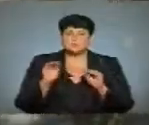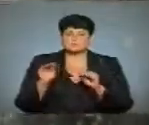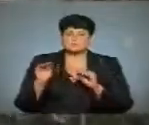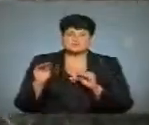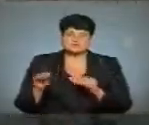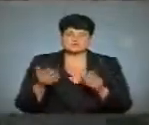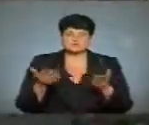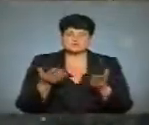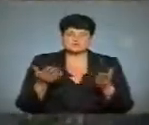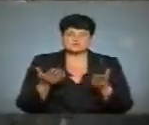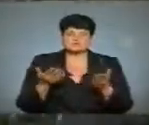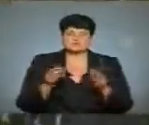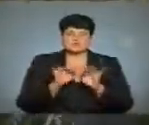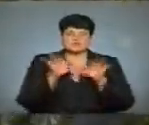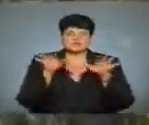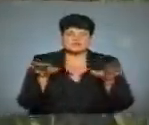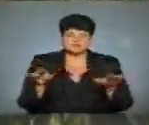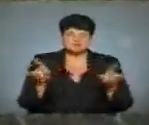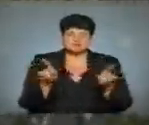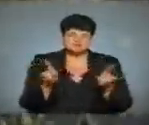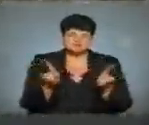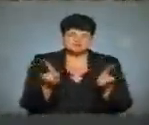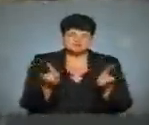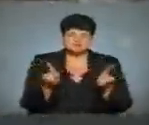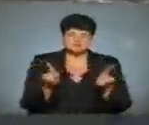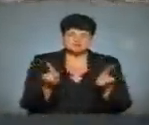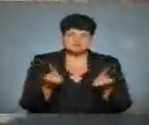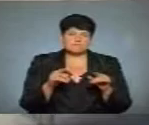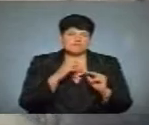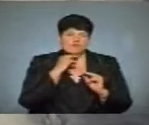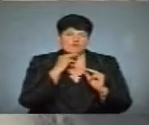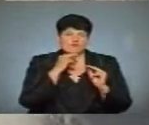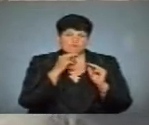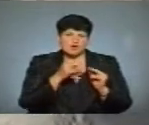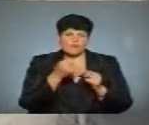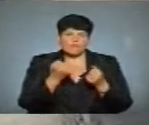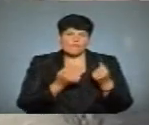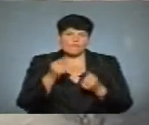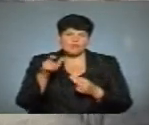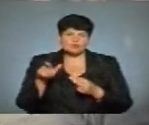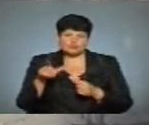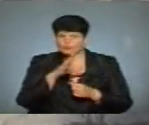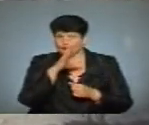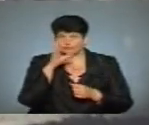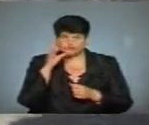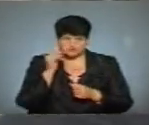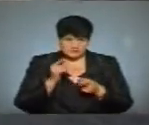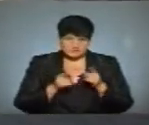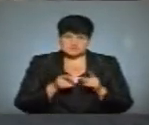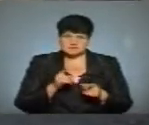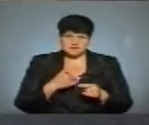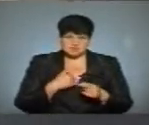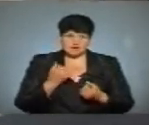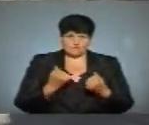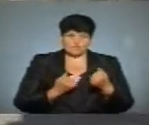якісь віхи, такі гілки, щоб просто-напросто привернути увагу водіїв. І, тому що вночі, насправді, от я як